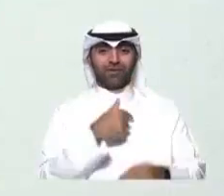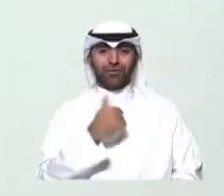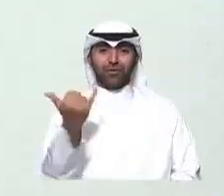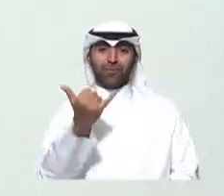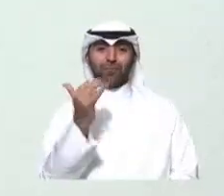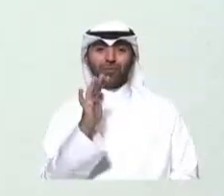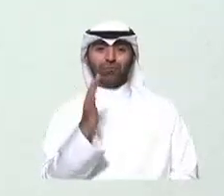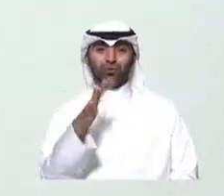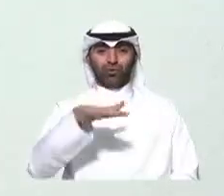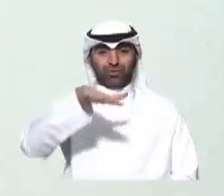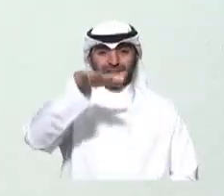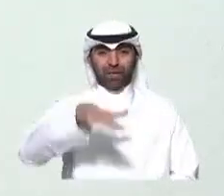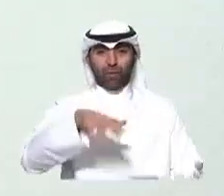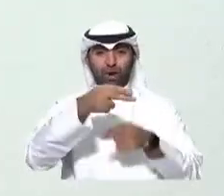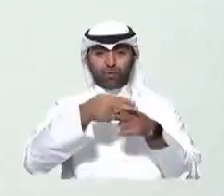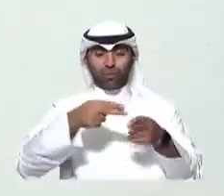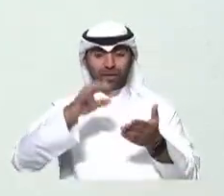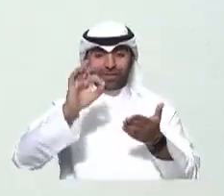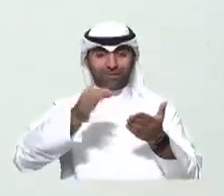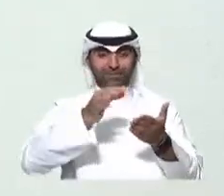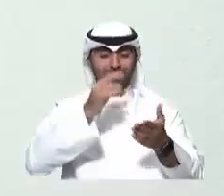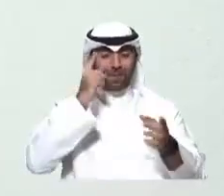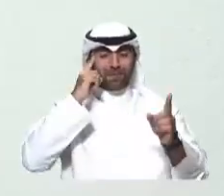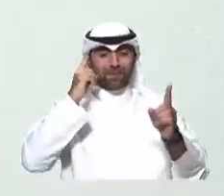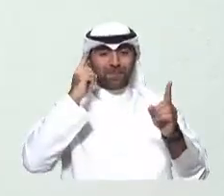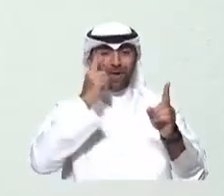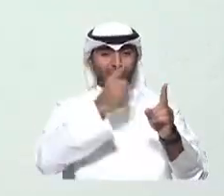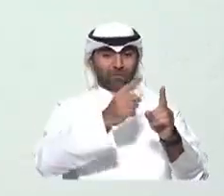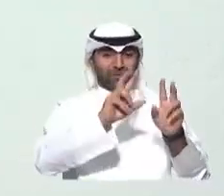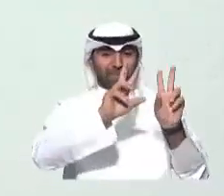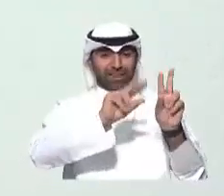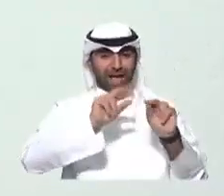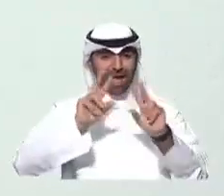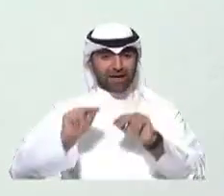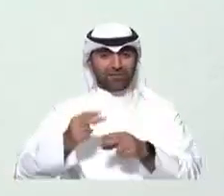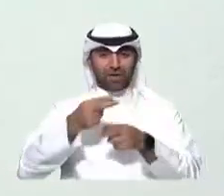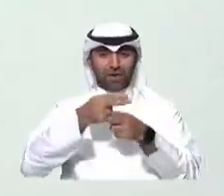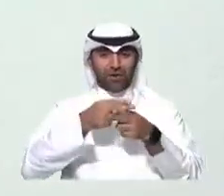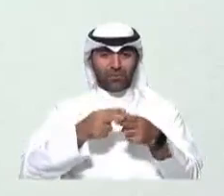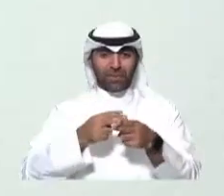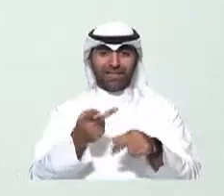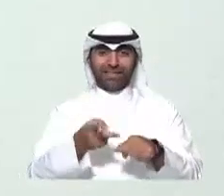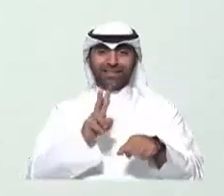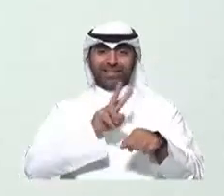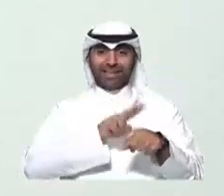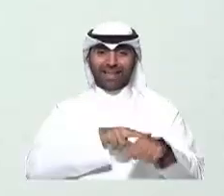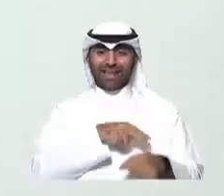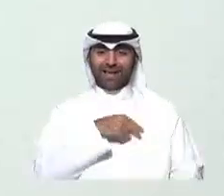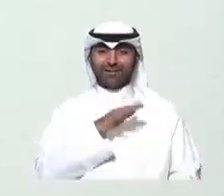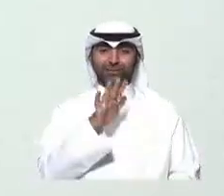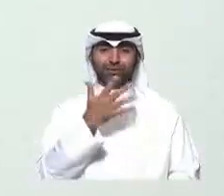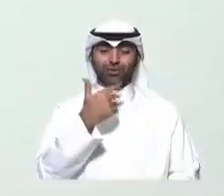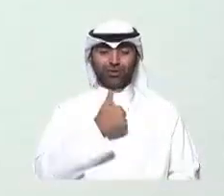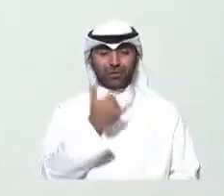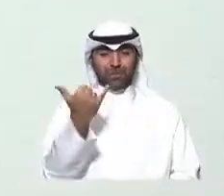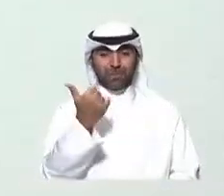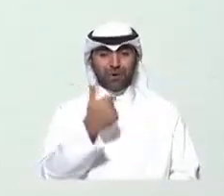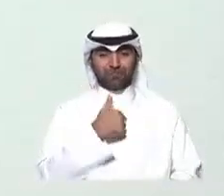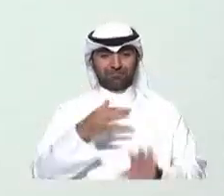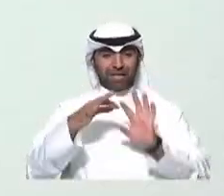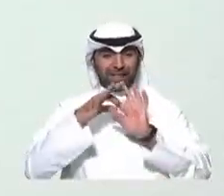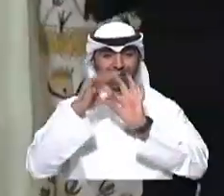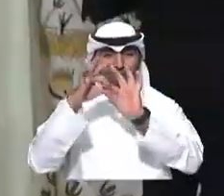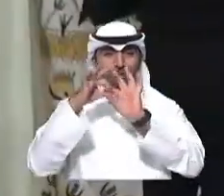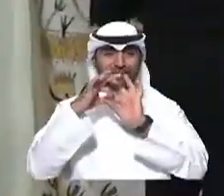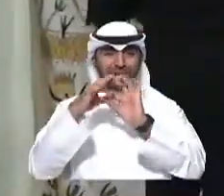التقليدي بالكويت، فهم من الأهداف أن احنا نبني جسور وتبادل ثقافي بيننا وبين مراكز